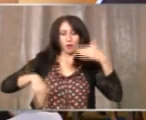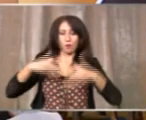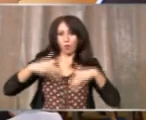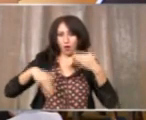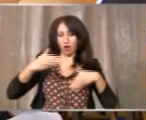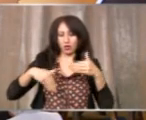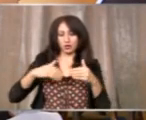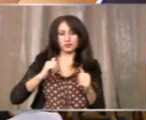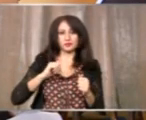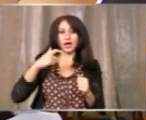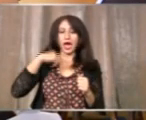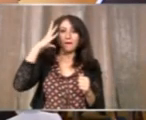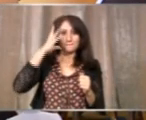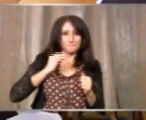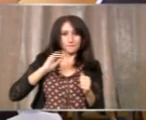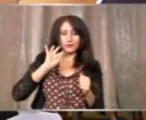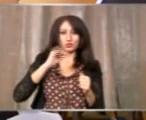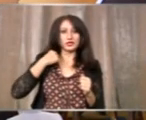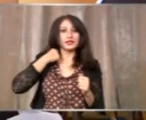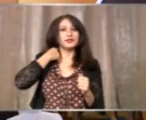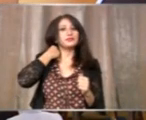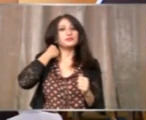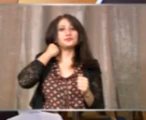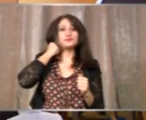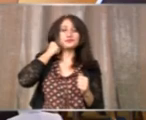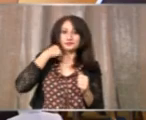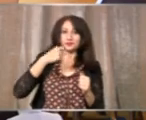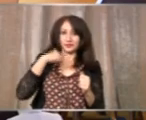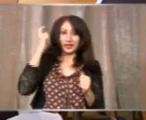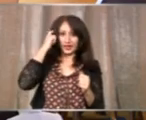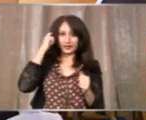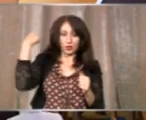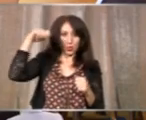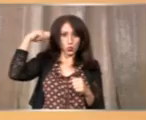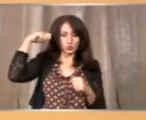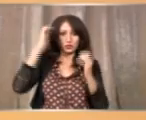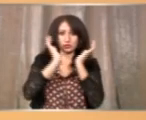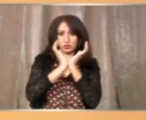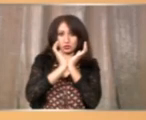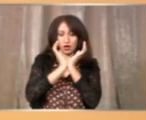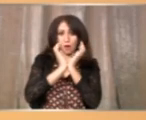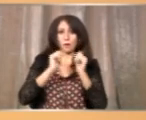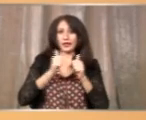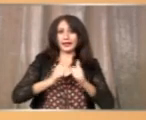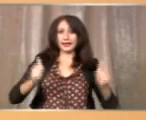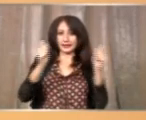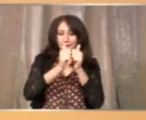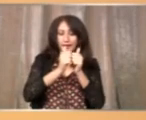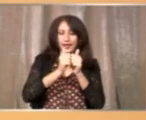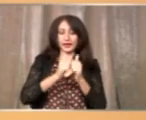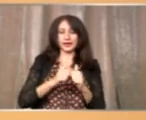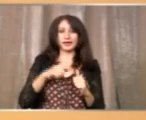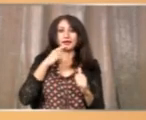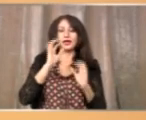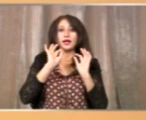شخصيا سعيد بها لان انا عرفت ان في حاجه في وزاره التضامن الاجتماعي الهواء الرائدات الرفيات